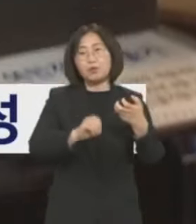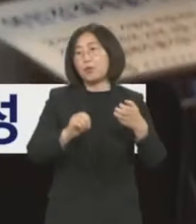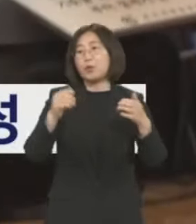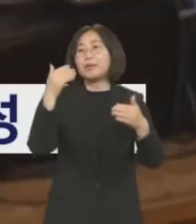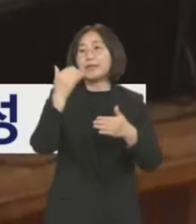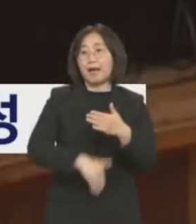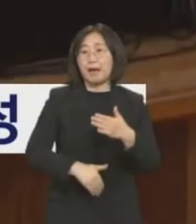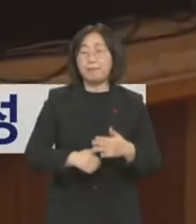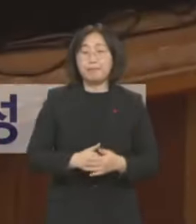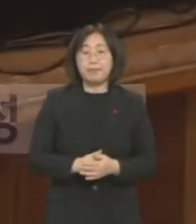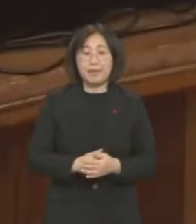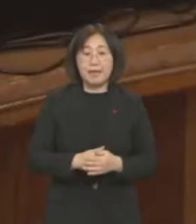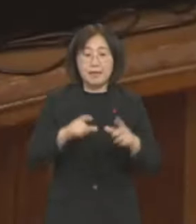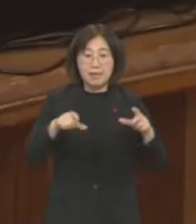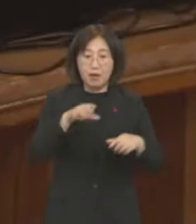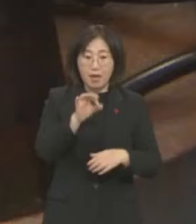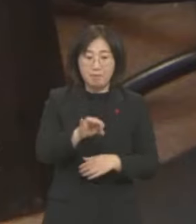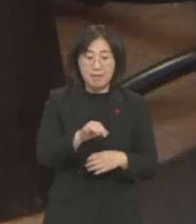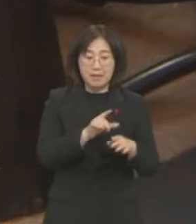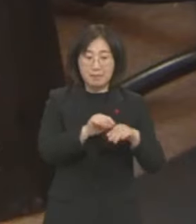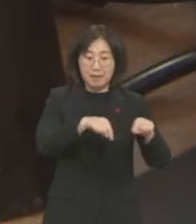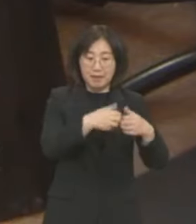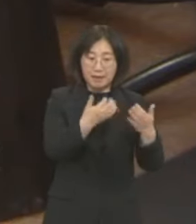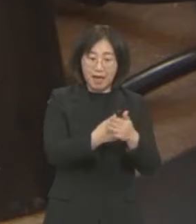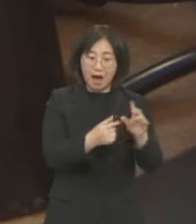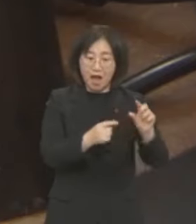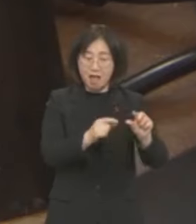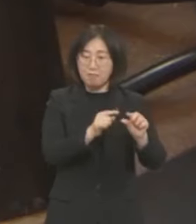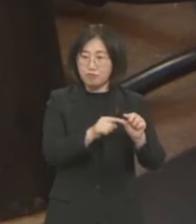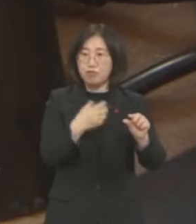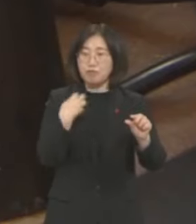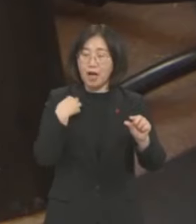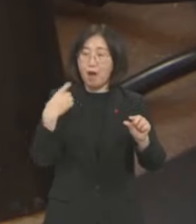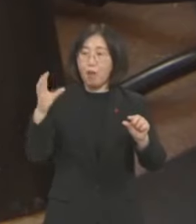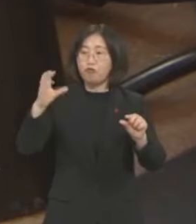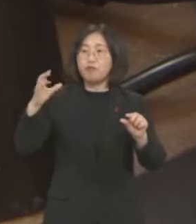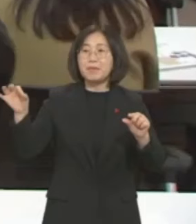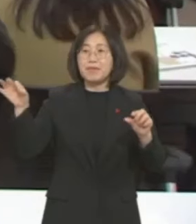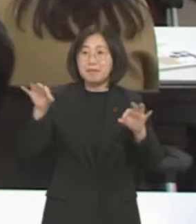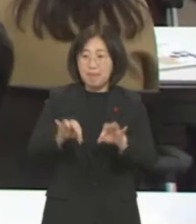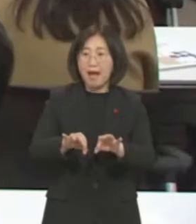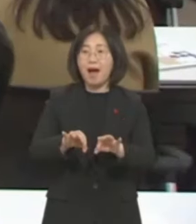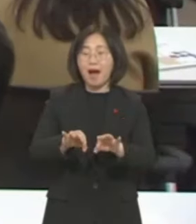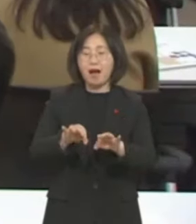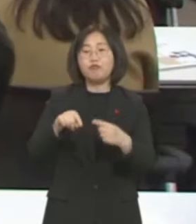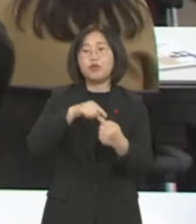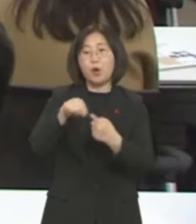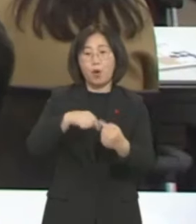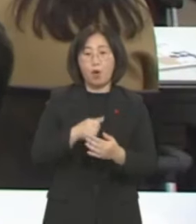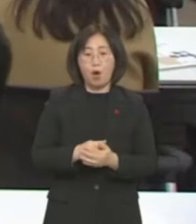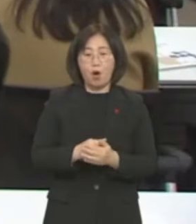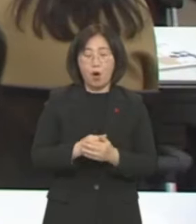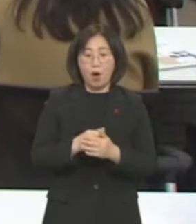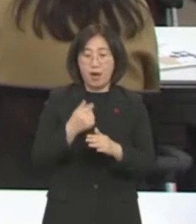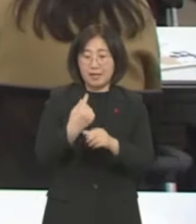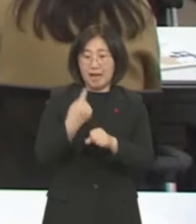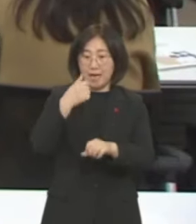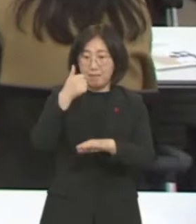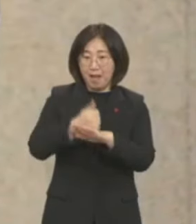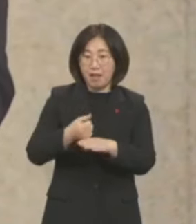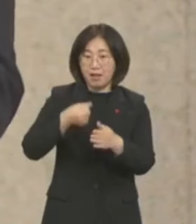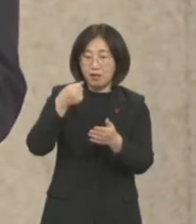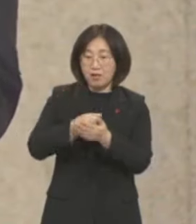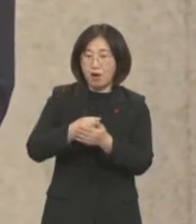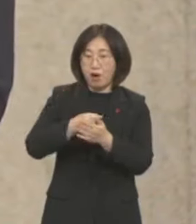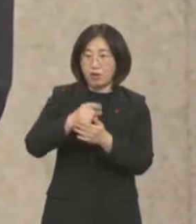삭감됐습니다. 지역화폐는 지자체가 일부 부담하고 국비를 지원받아 운영하는 방식. 지난해 말 확정됐어야 할 정부